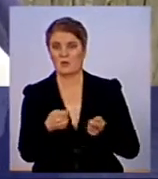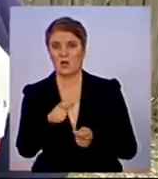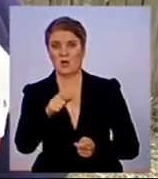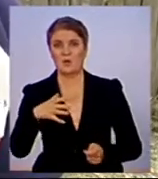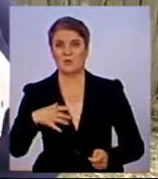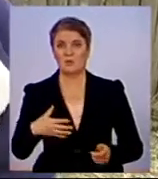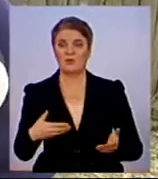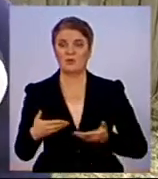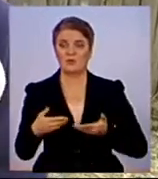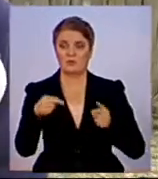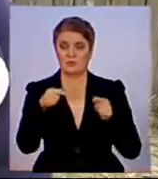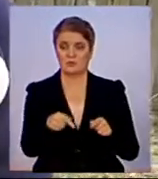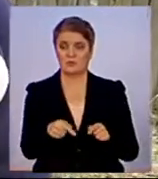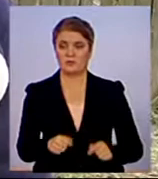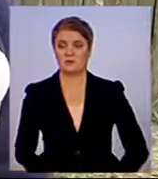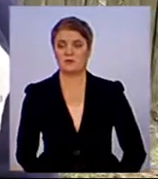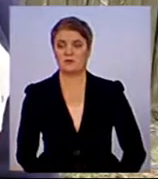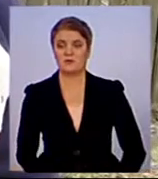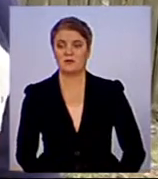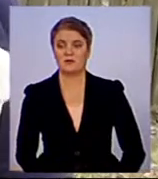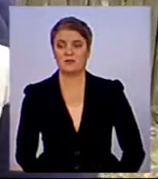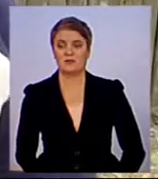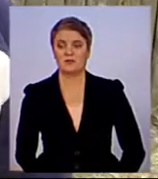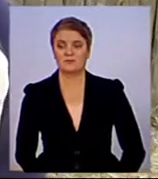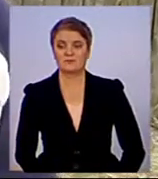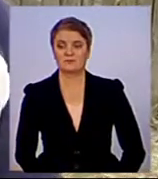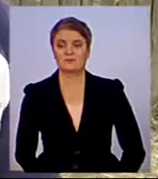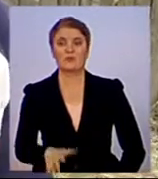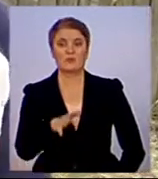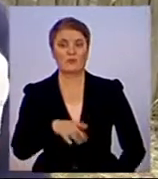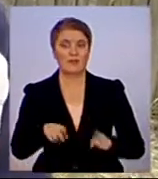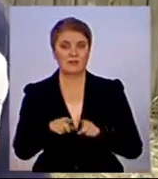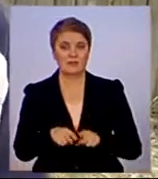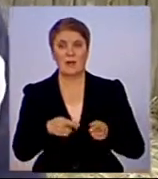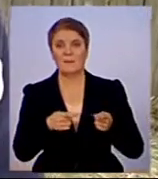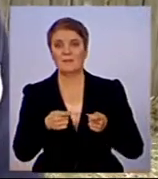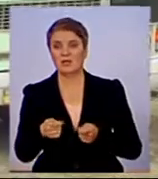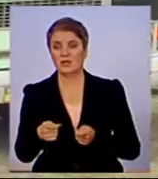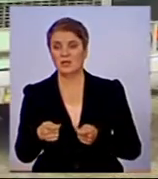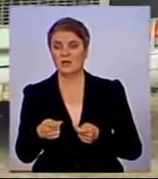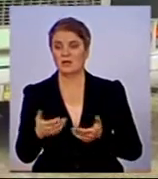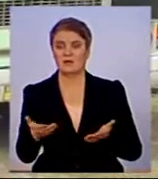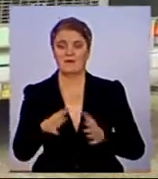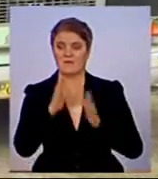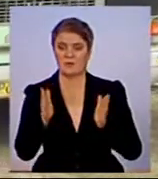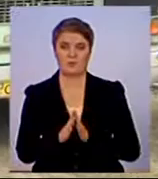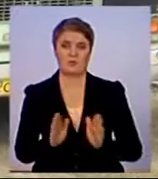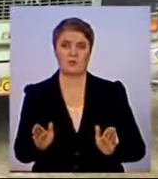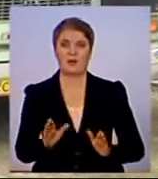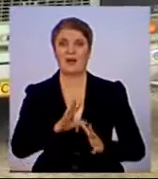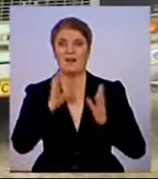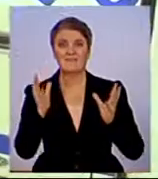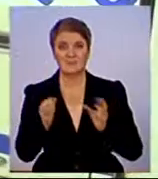приходиться приходити сюди, на край села. І буває таке, що і не приїжджаєш взагалі. Усього з Гнатівки до